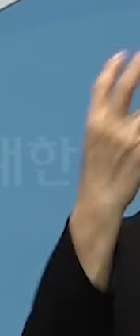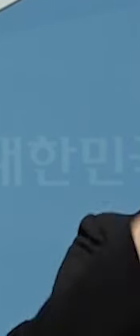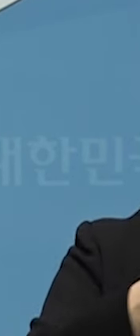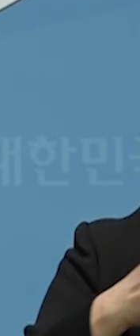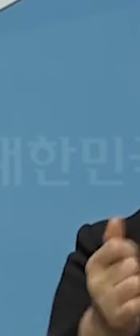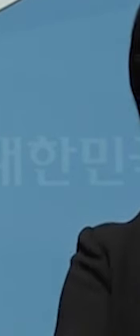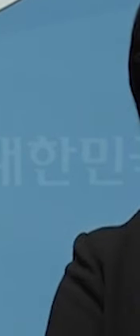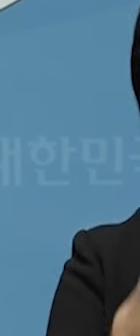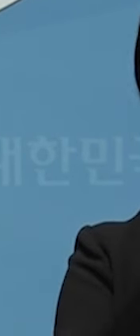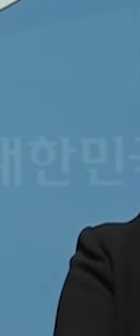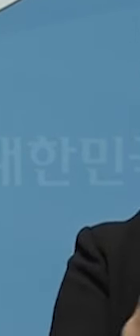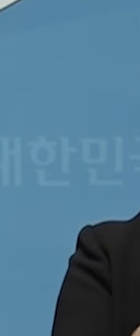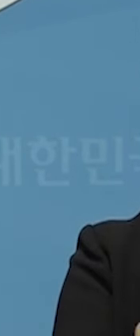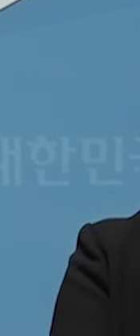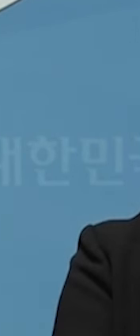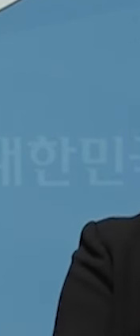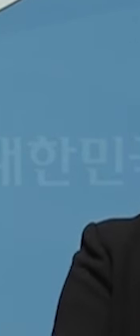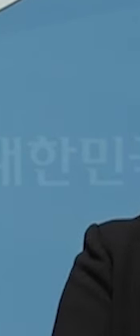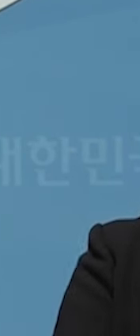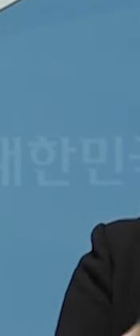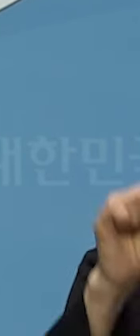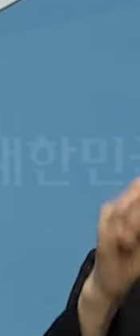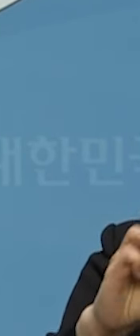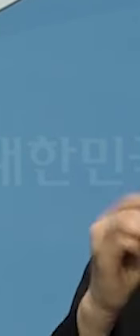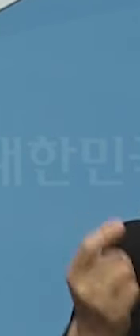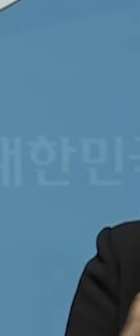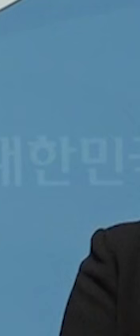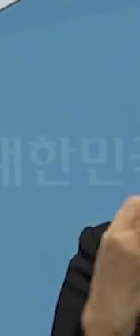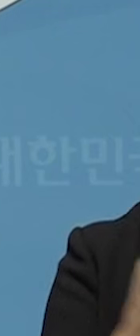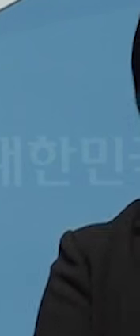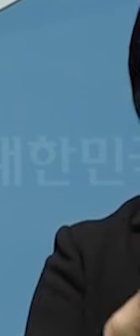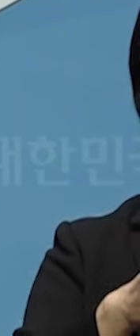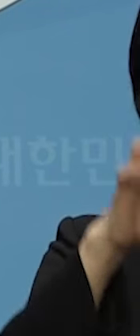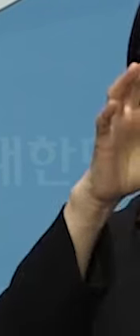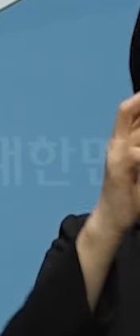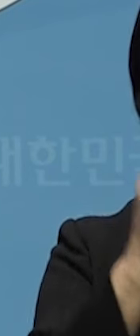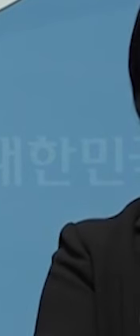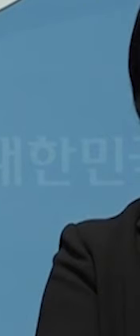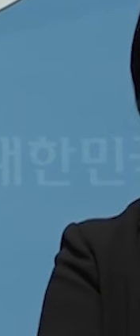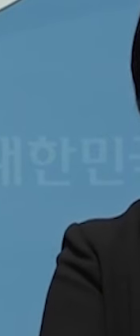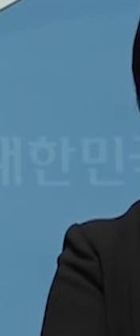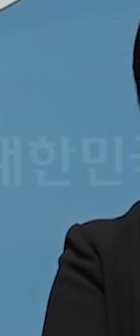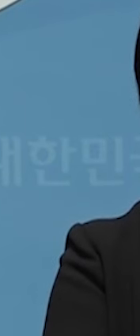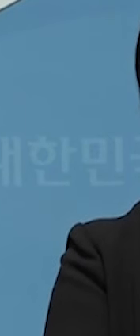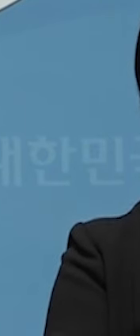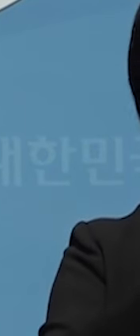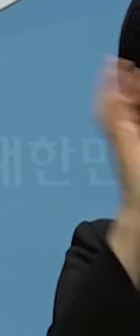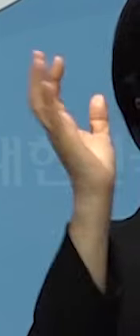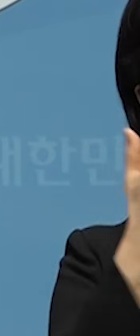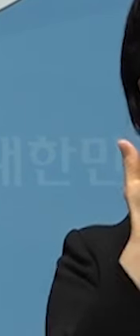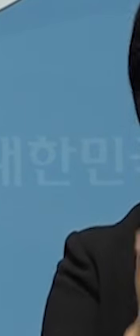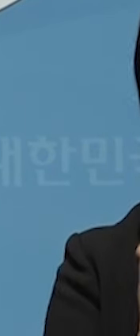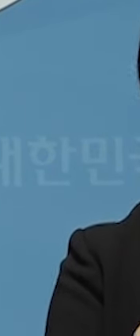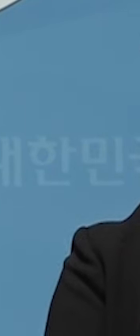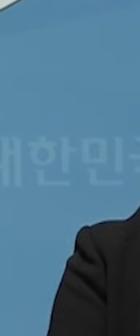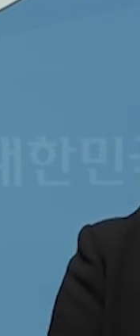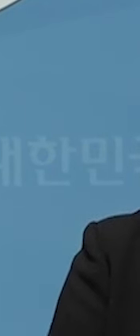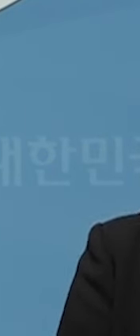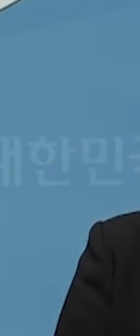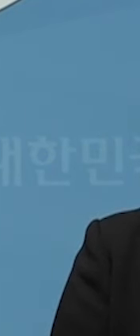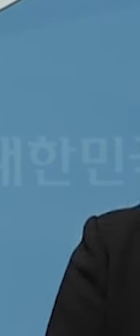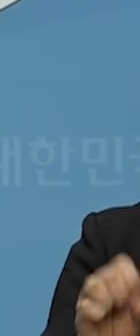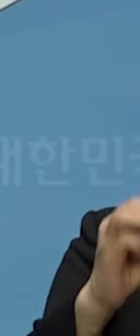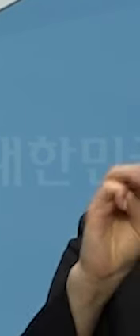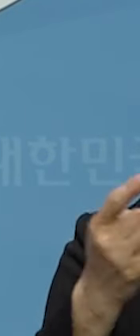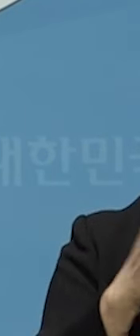사행산업통합감독위원회법을 개정하여 스포츠 토토가 매출 총량의 규제를 받지 않도록 하겠습니다.